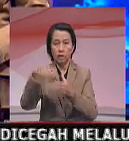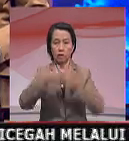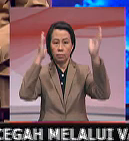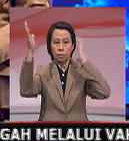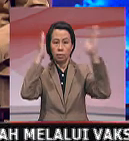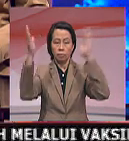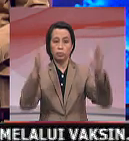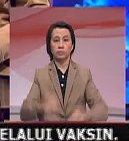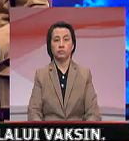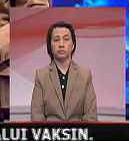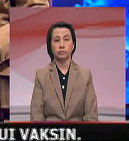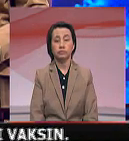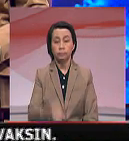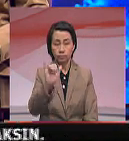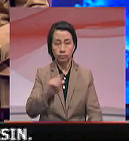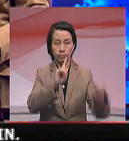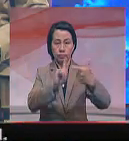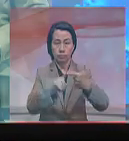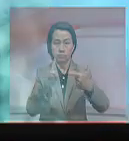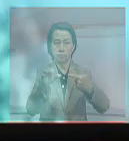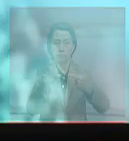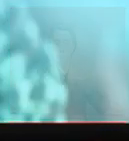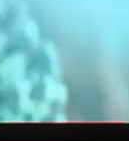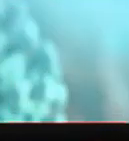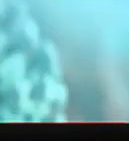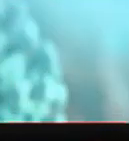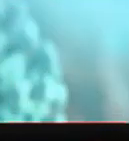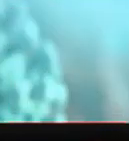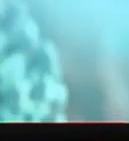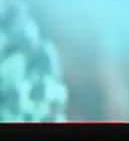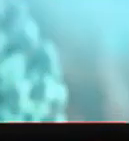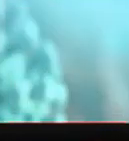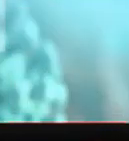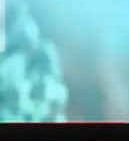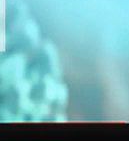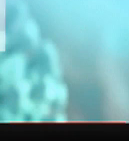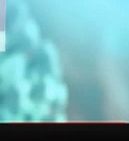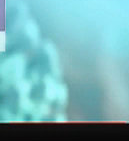negara. Ya, ia diikuti data kes positif harian mengikut negeri-negeri.